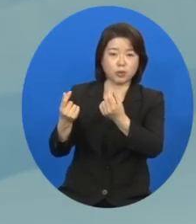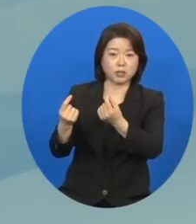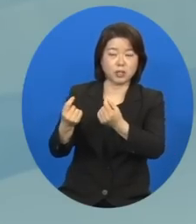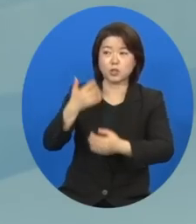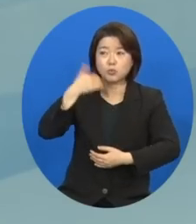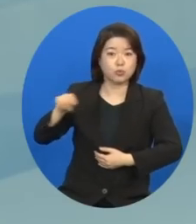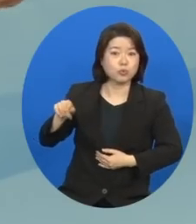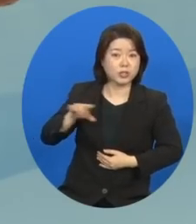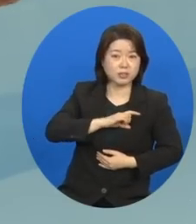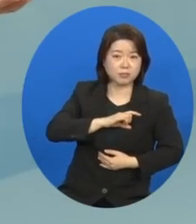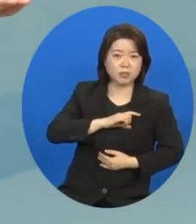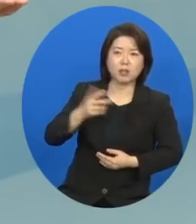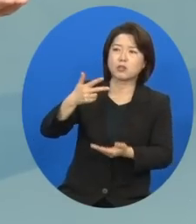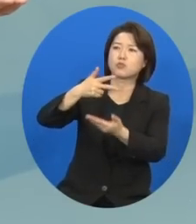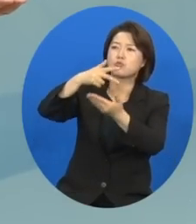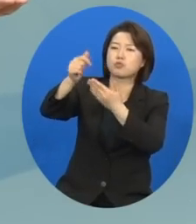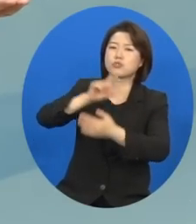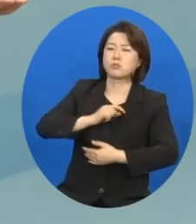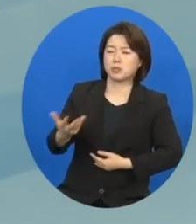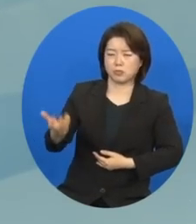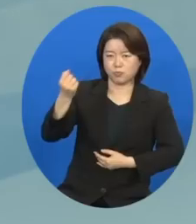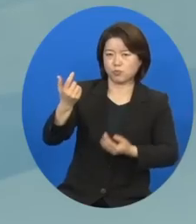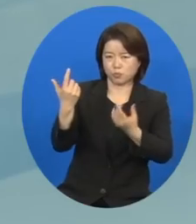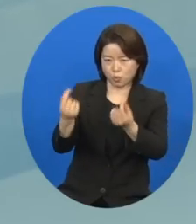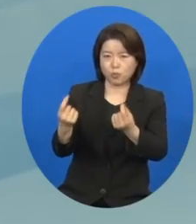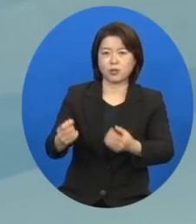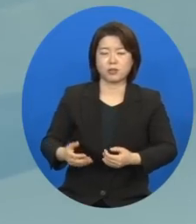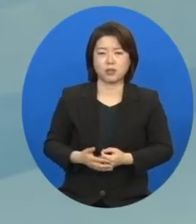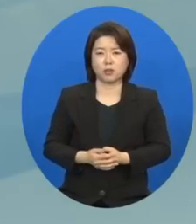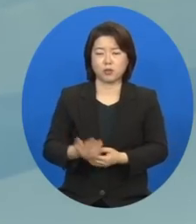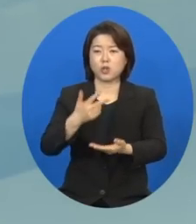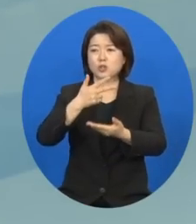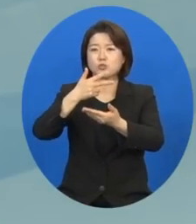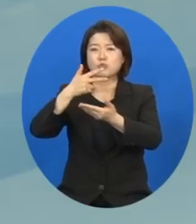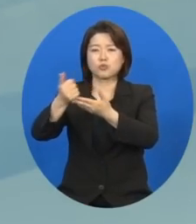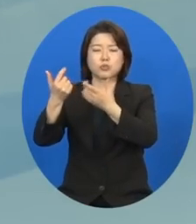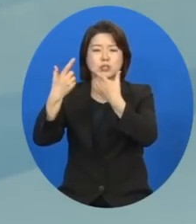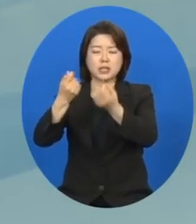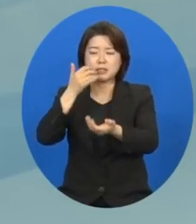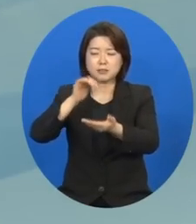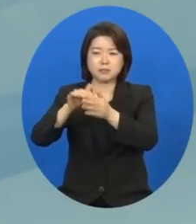이름이에요? 주님의 이름입니다. 주님 같은 반석은 없도다.